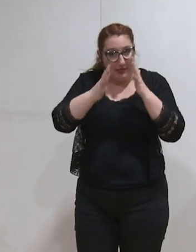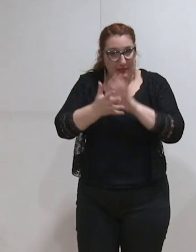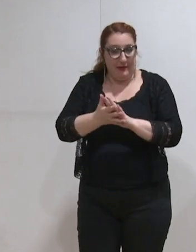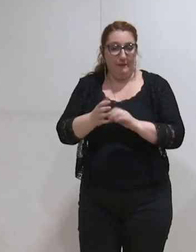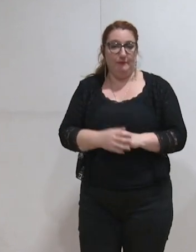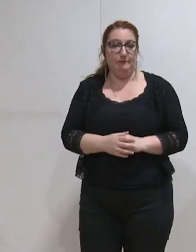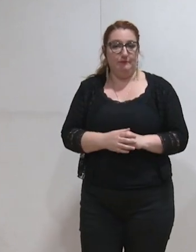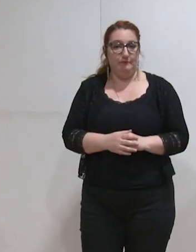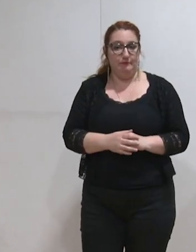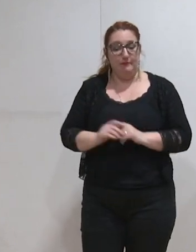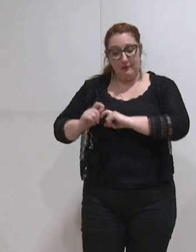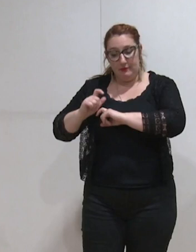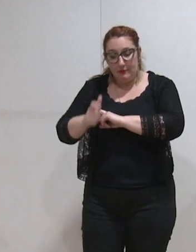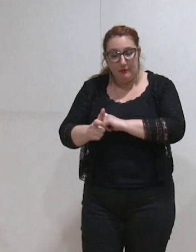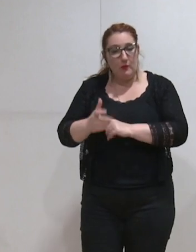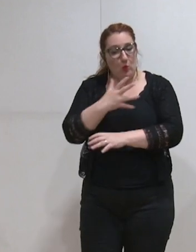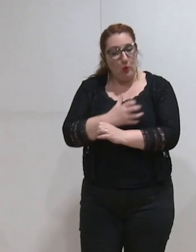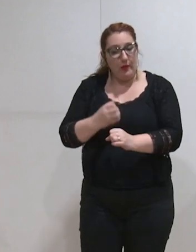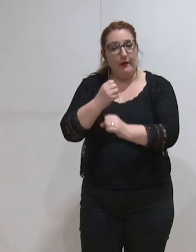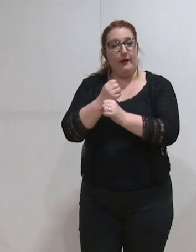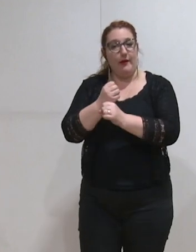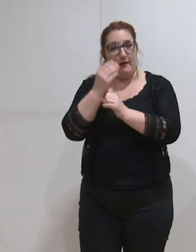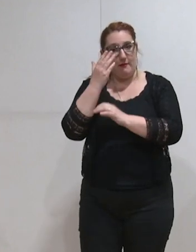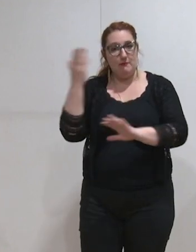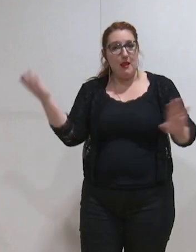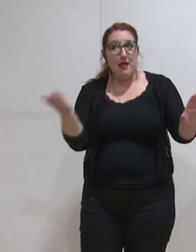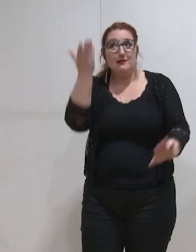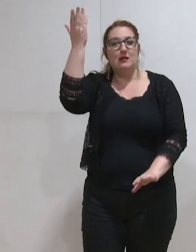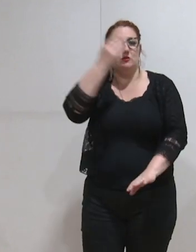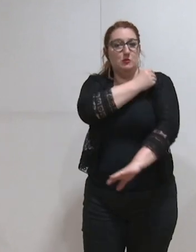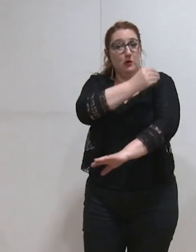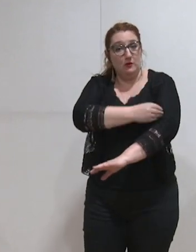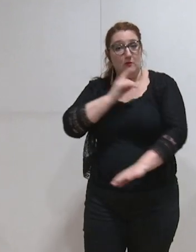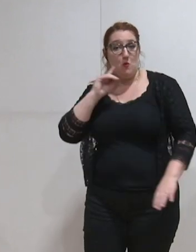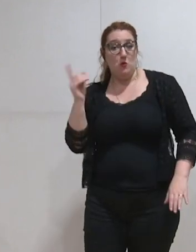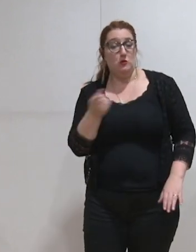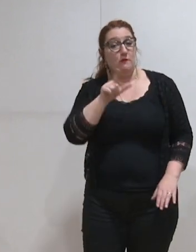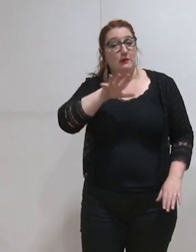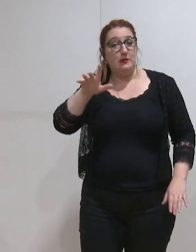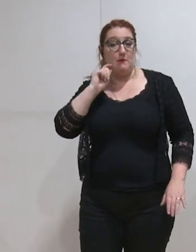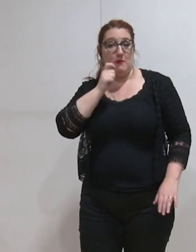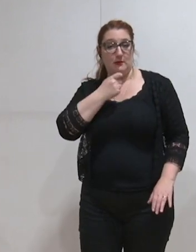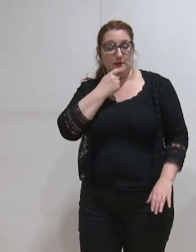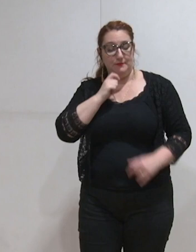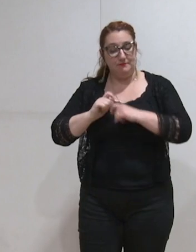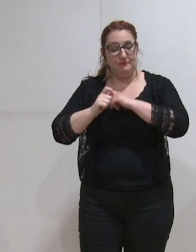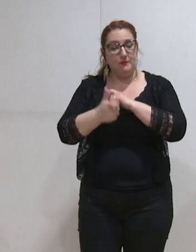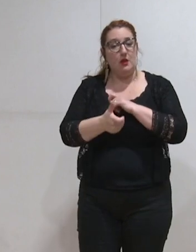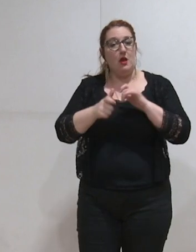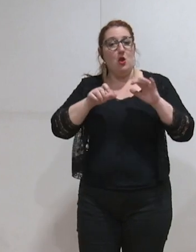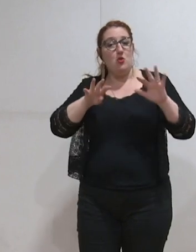l'excellence sportive pour tous le 9 avril on s'est réuni avec l'ensemble des